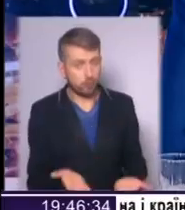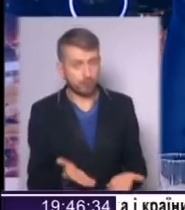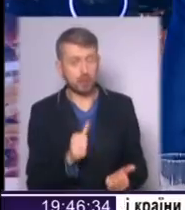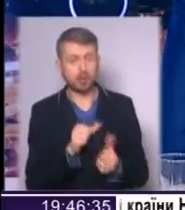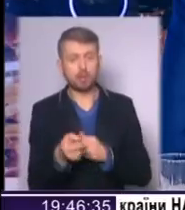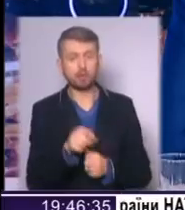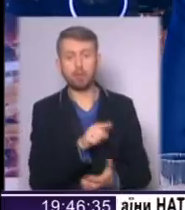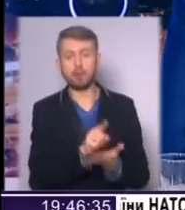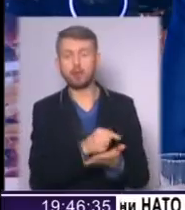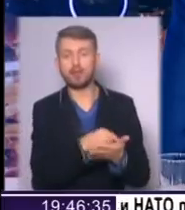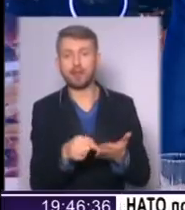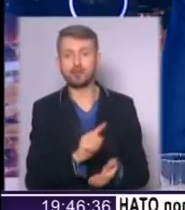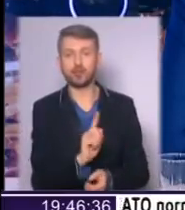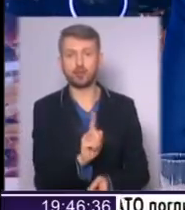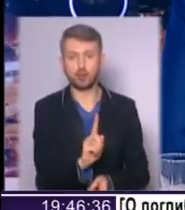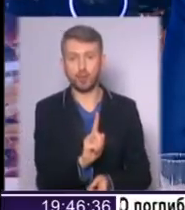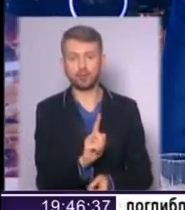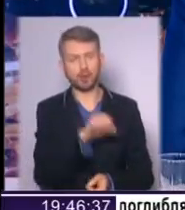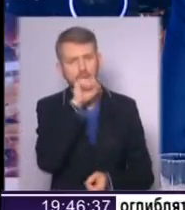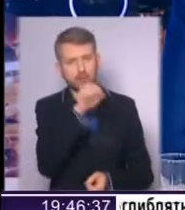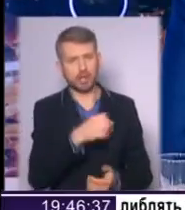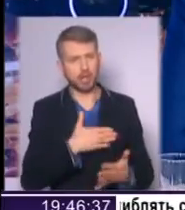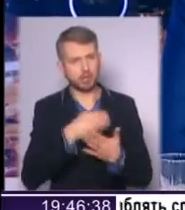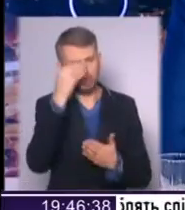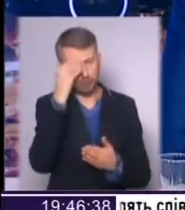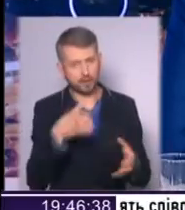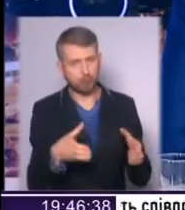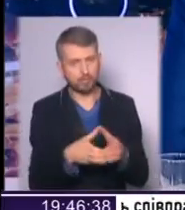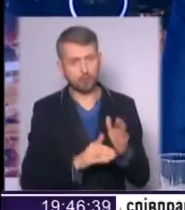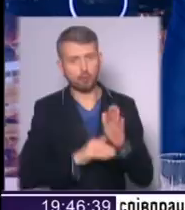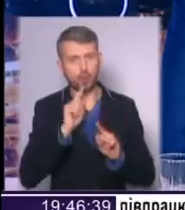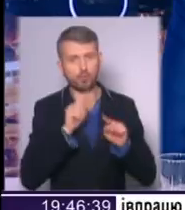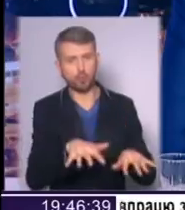того, маю зазначити, що завдяки активній позиції комітету,